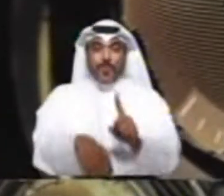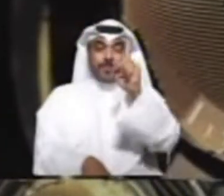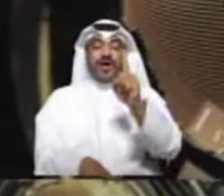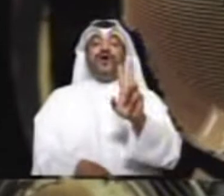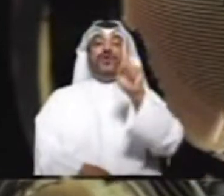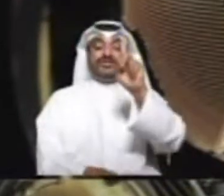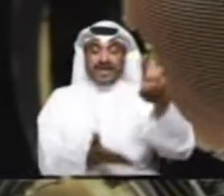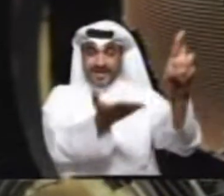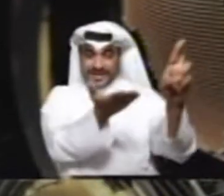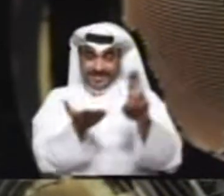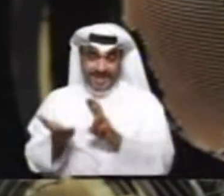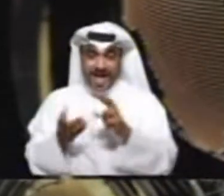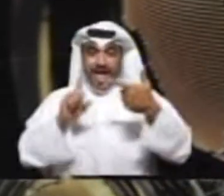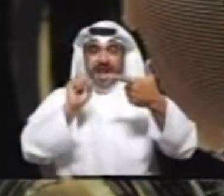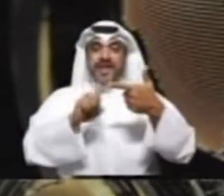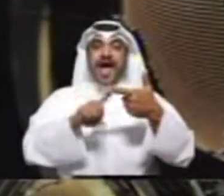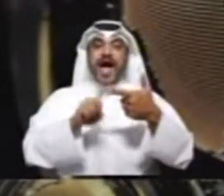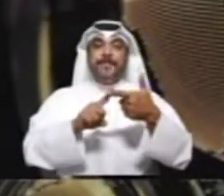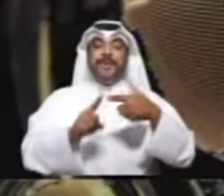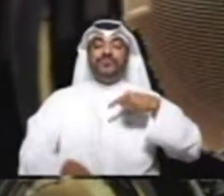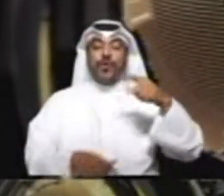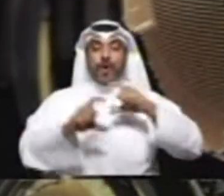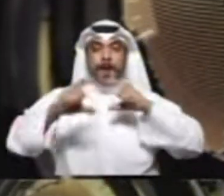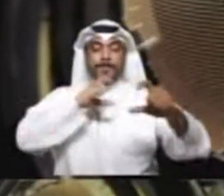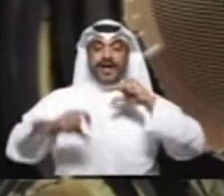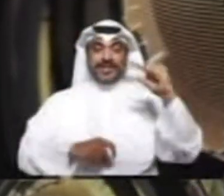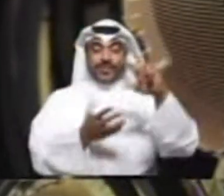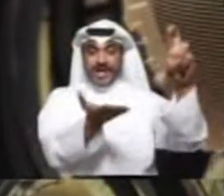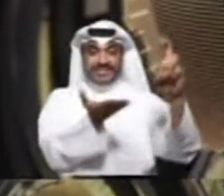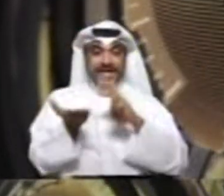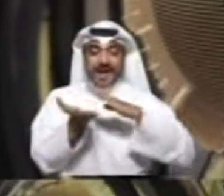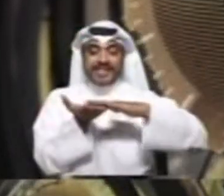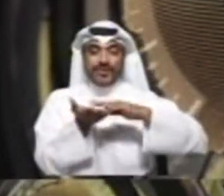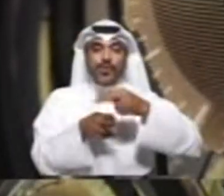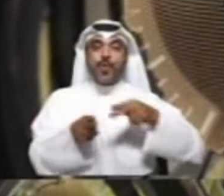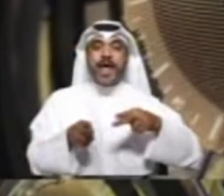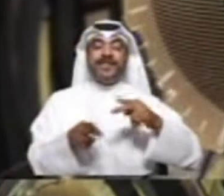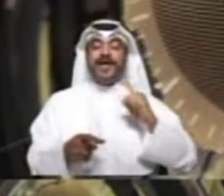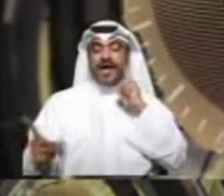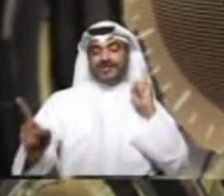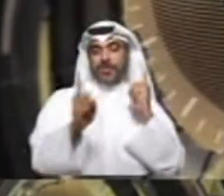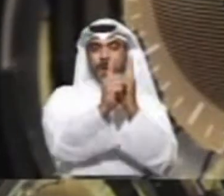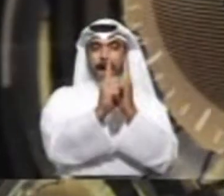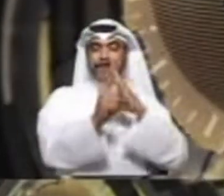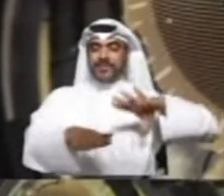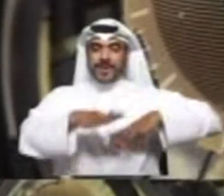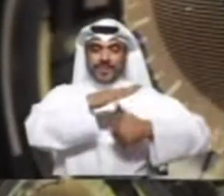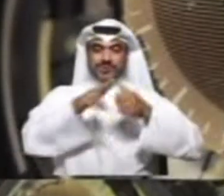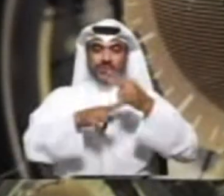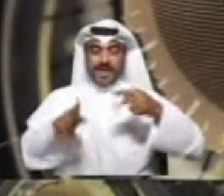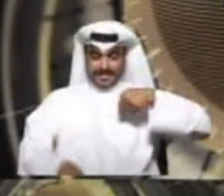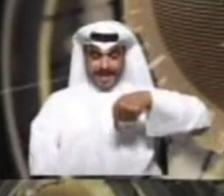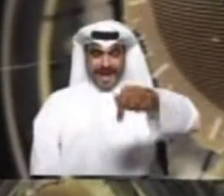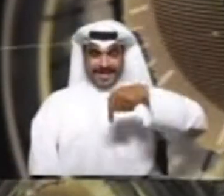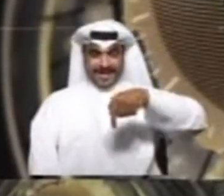لزيارة نائب رئيس البنك الدولي للشرق الأوسط وشمال إفريقيا السيد فريد بلحاج إلى دولة الكويت خلال